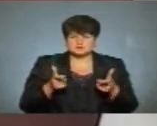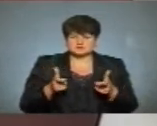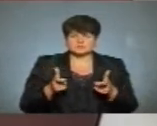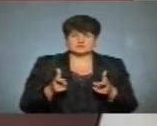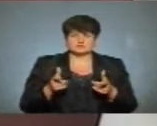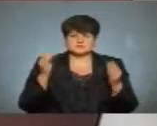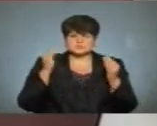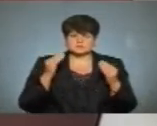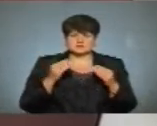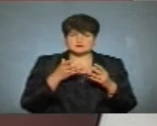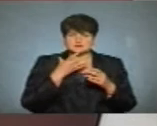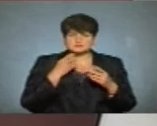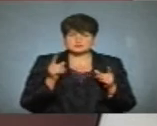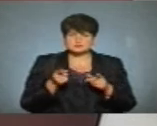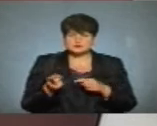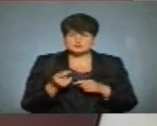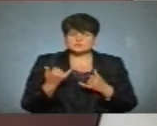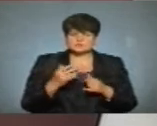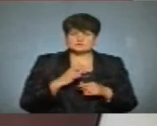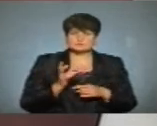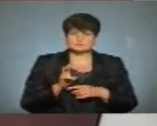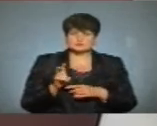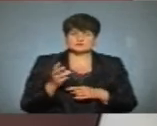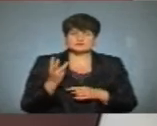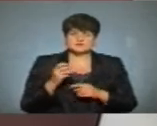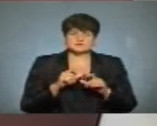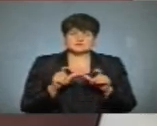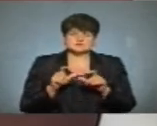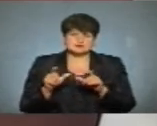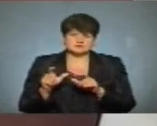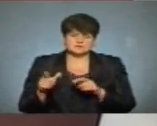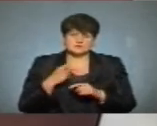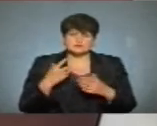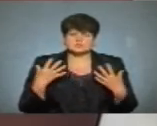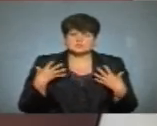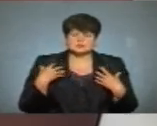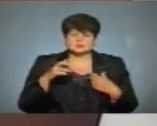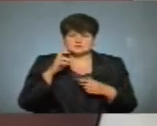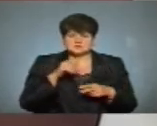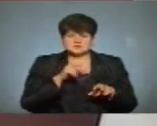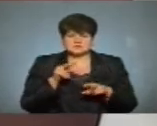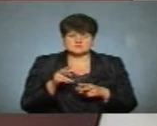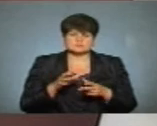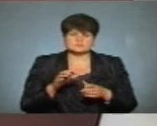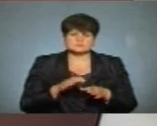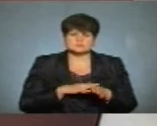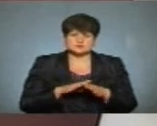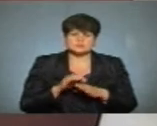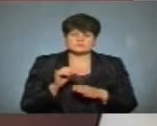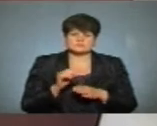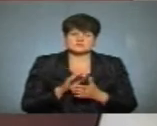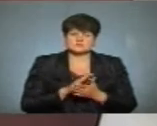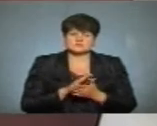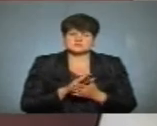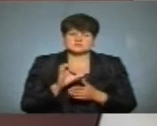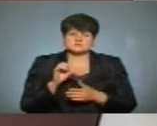краси Тернополя. Сьогодні вони відвідали понад 300 закладів. За словами начальниці відділу Держнагляду, за дотриманням санітарного законодавства